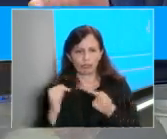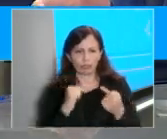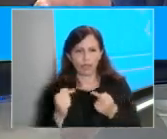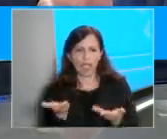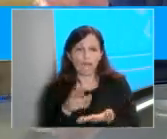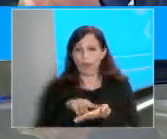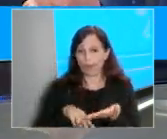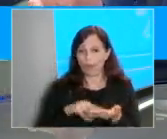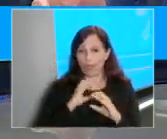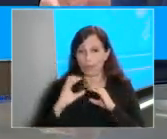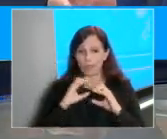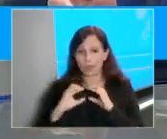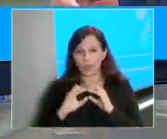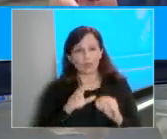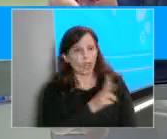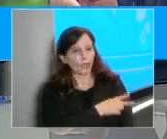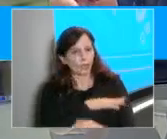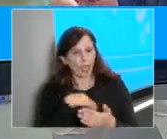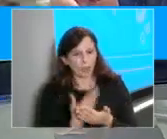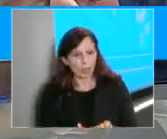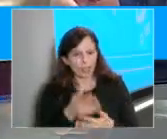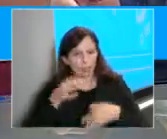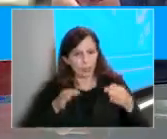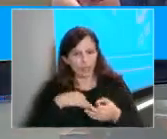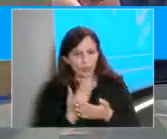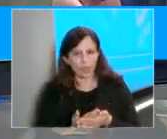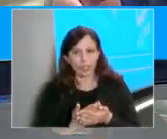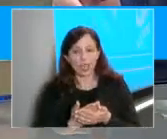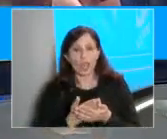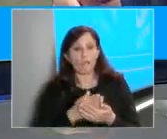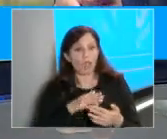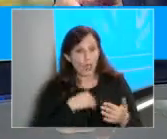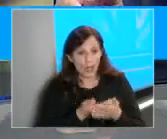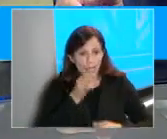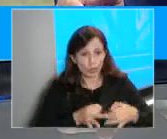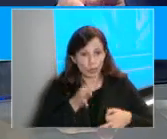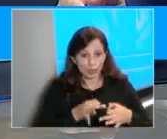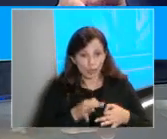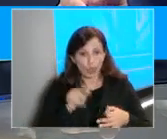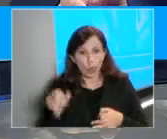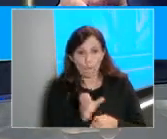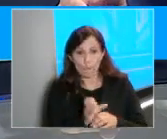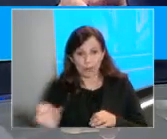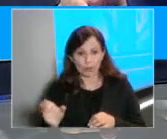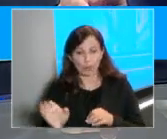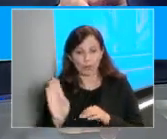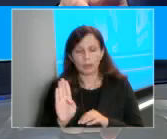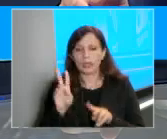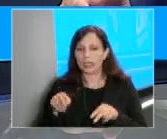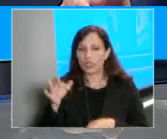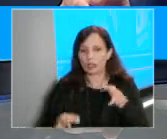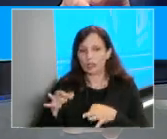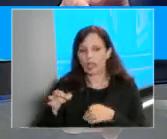קראת בתקשורת? תשמע, המשטרה המליצה, הפרקליטות המליצה, ומנדלבליט שהוא מינוי של ביבי, אמר להעמיד אותו לדין. יש בתי משפט. נכון? אף